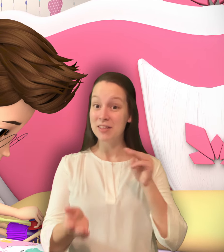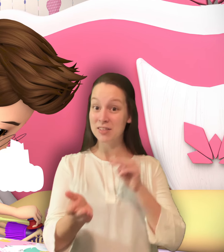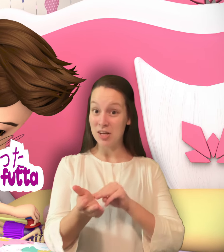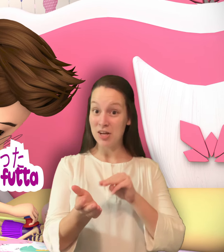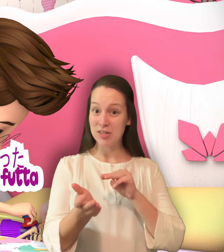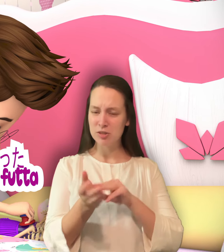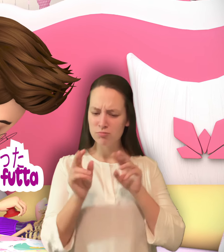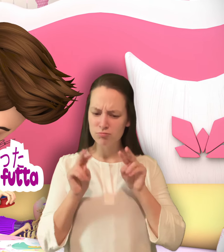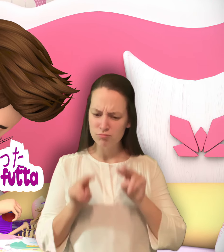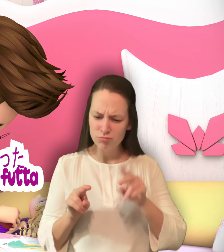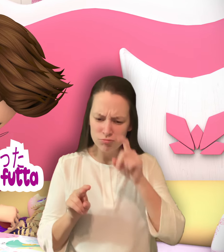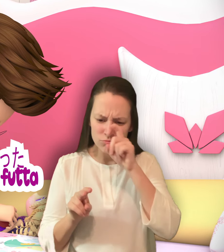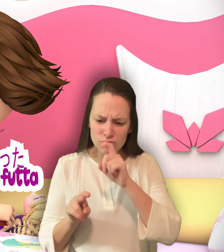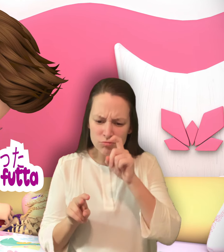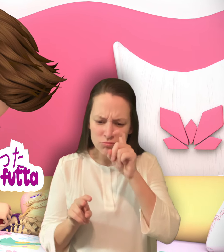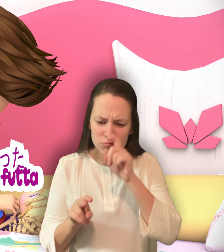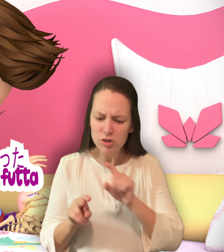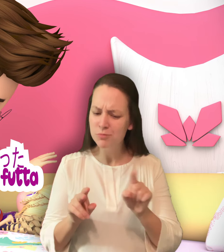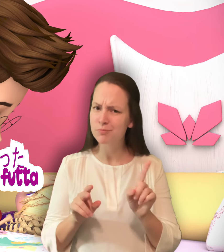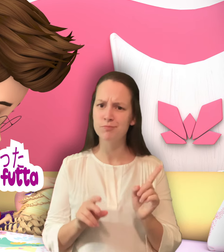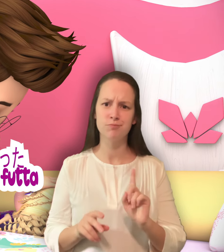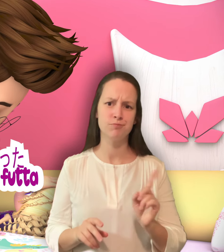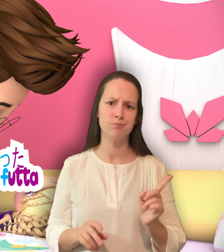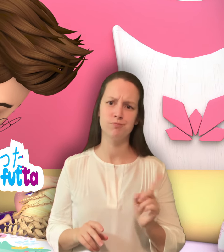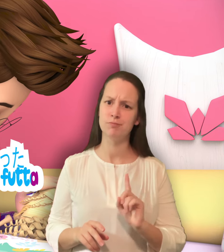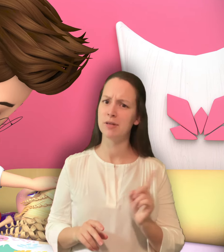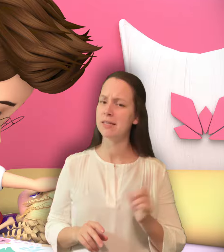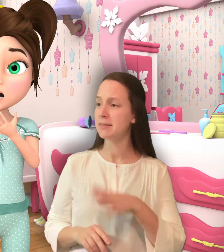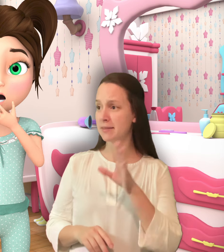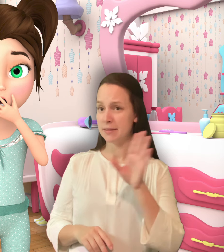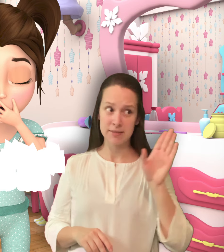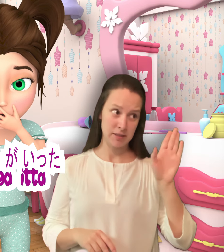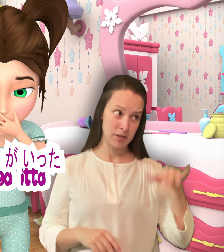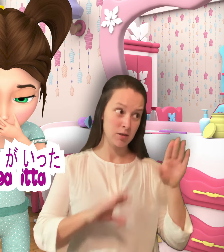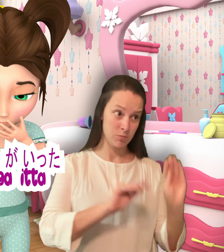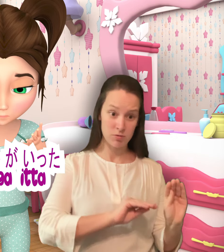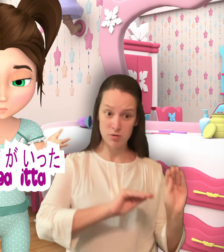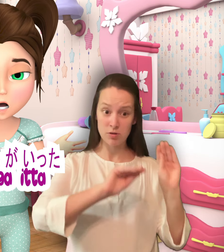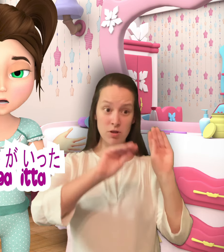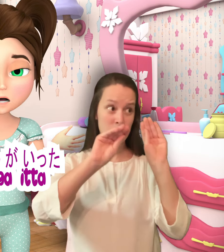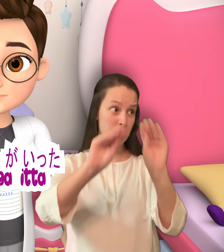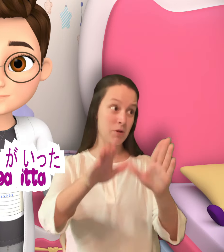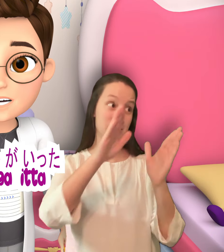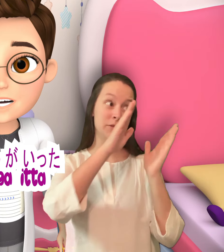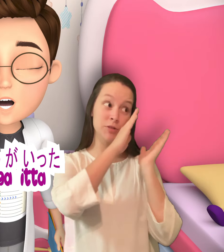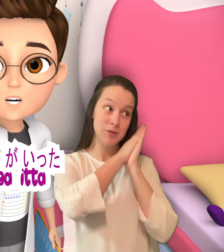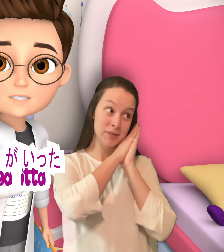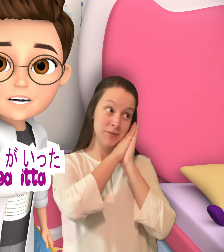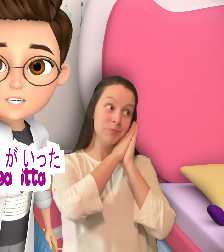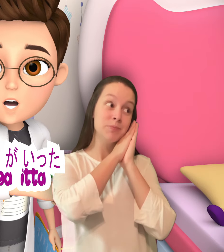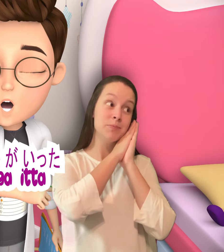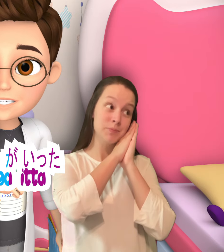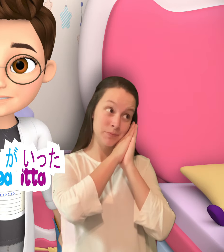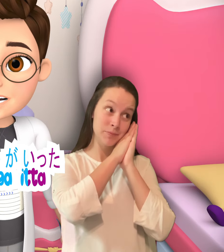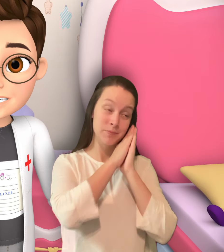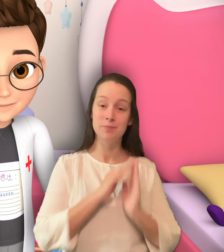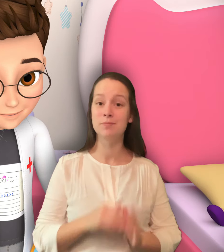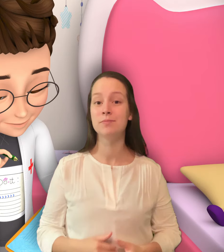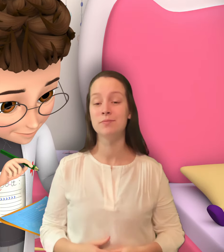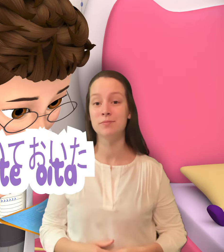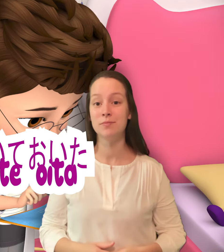た人形見てから頭を降ったすぐ寝た方がいいと医者さん